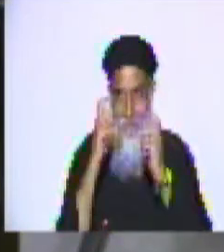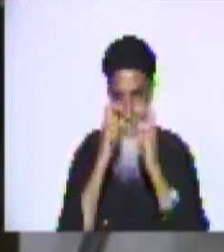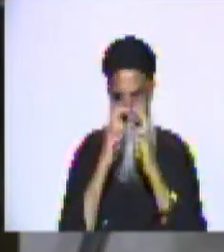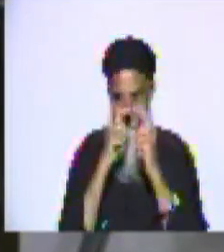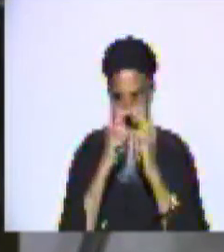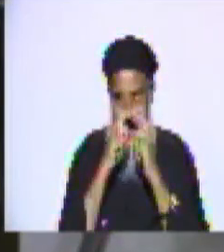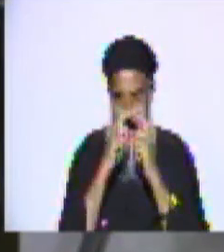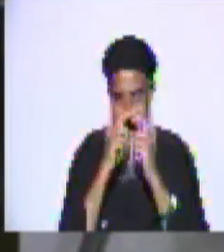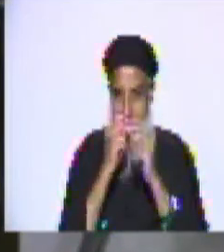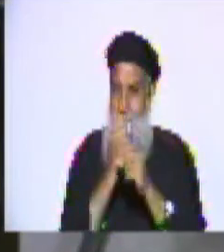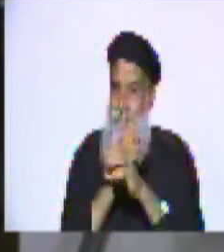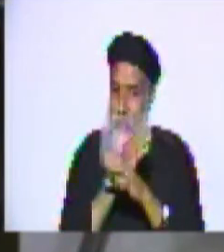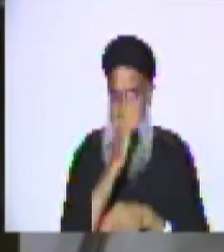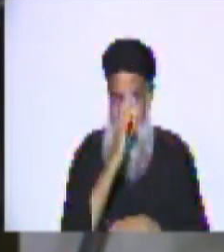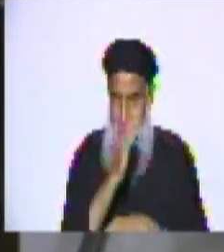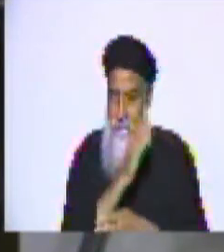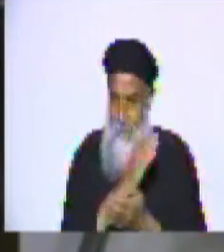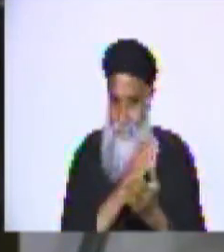أو كده،